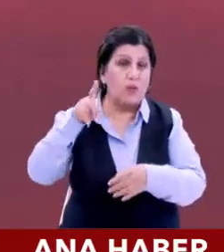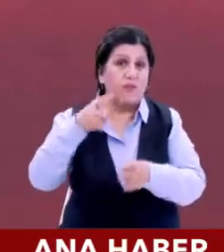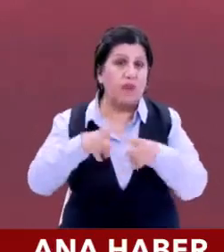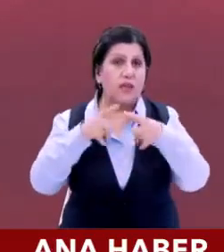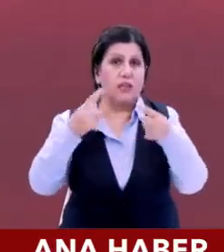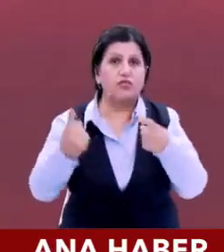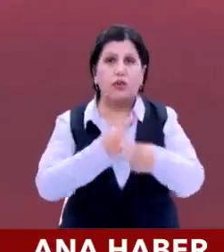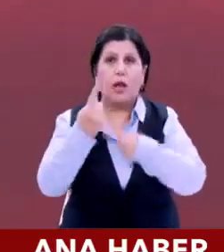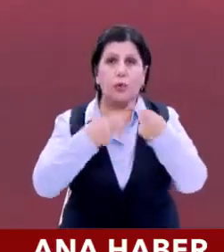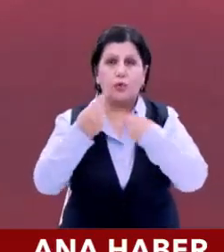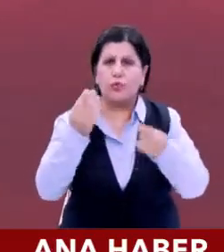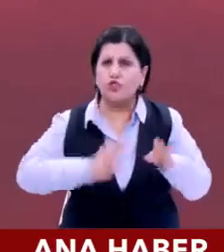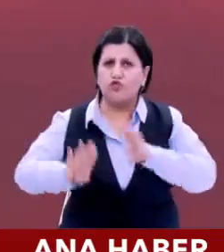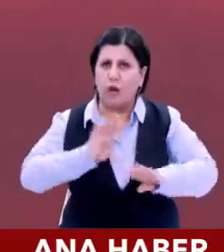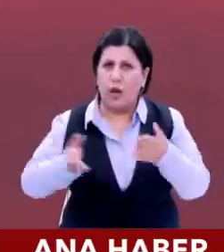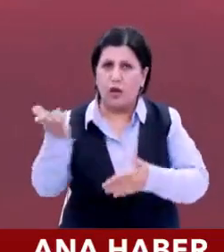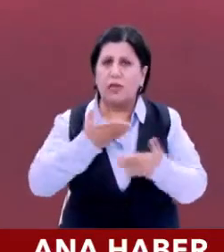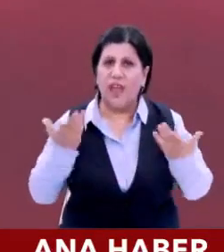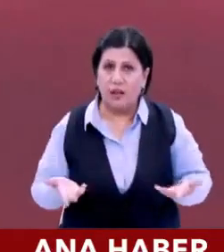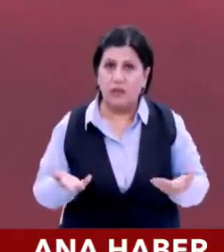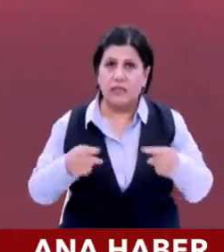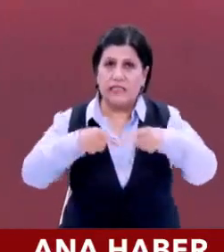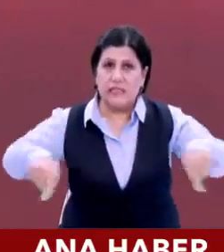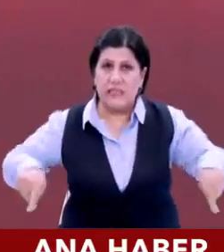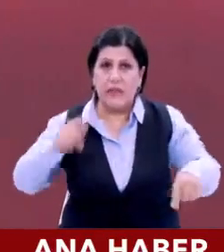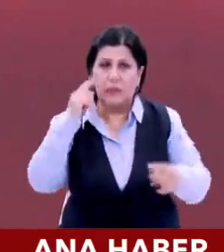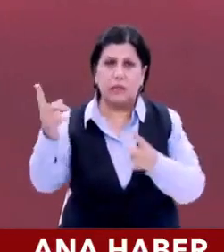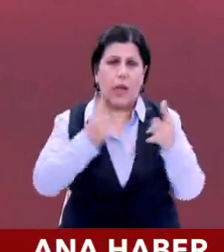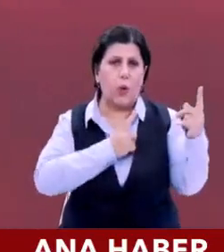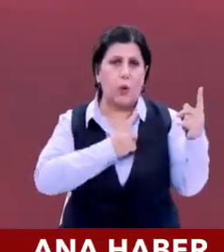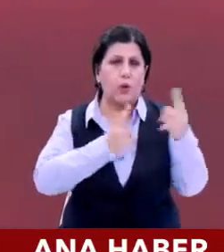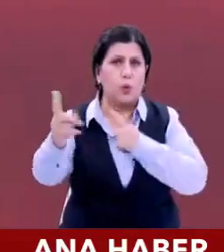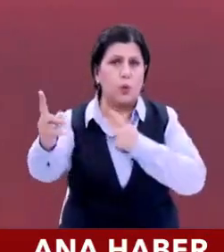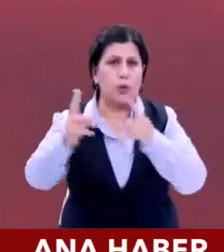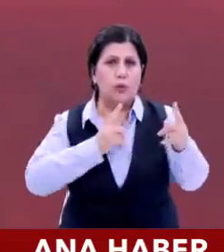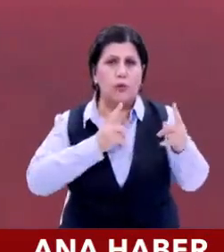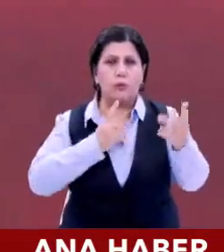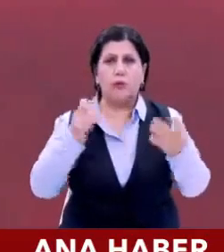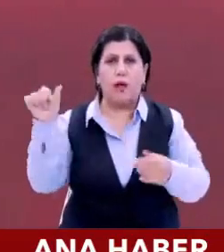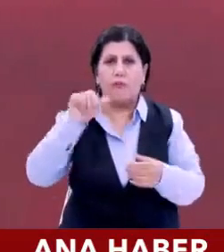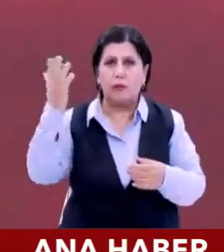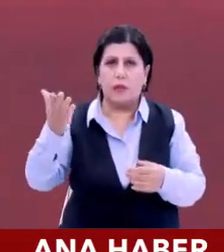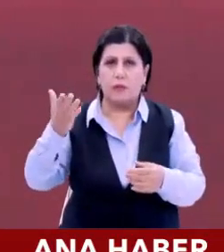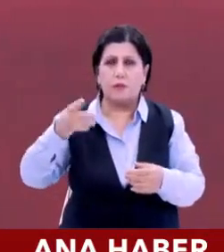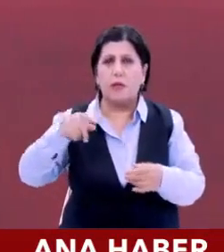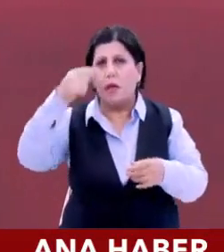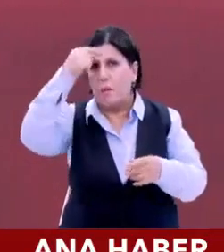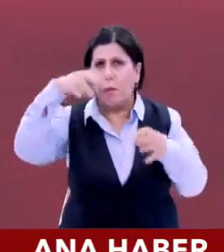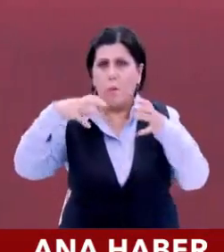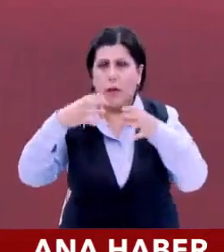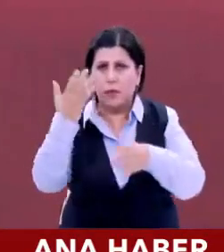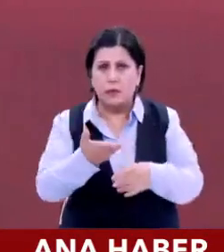vatandaşlar çok şikayetçi vatandaşlar Evet diyor sınırlardan birileri geliyor geçiyor giriyor Afganistan'dan ve pakistan'dan diyor